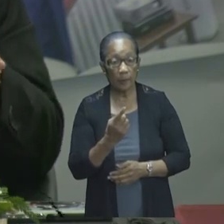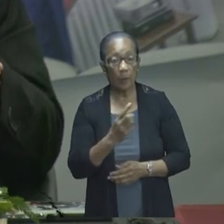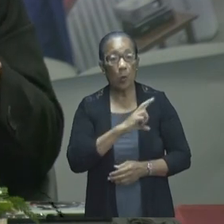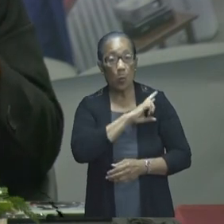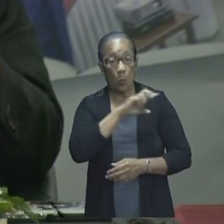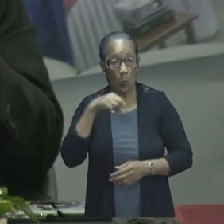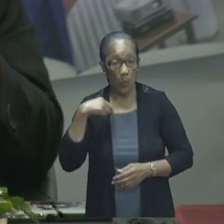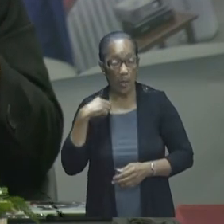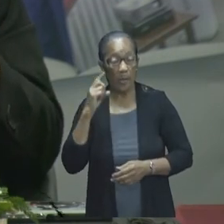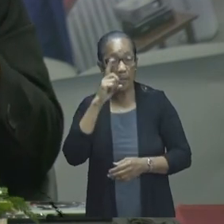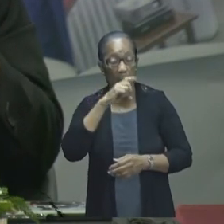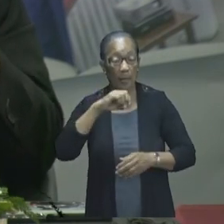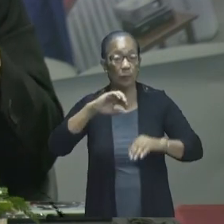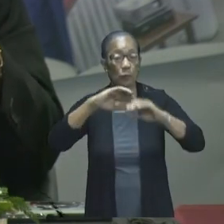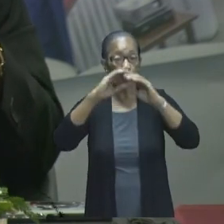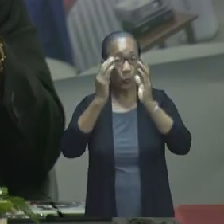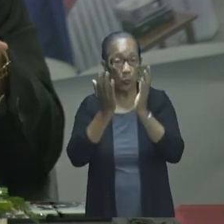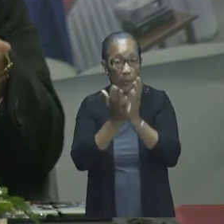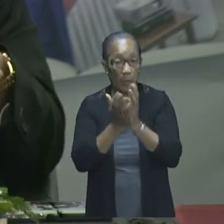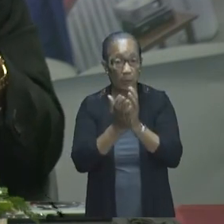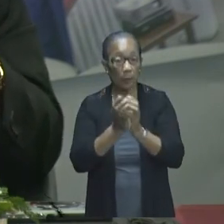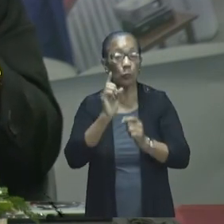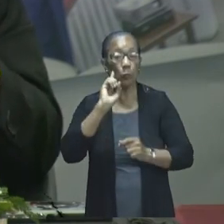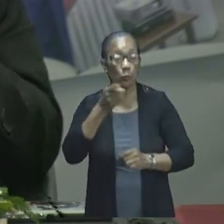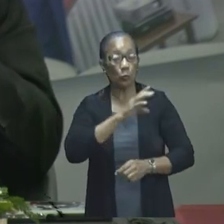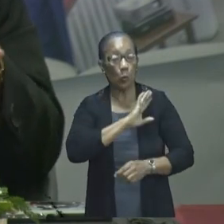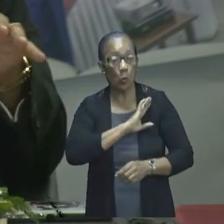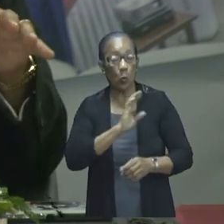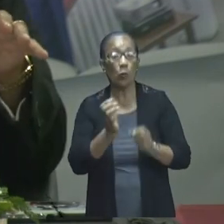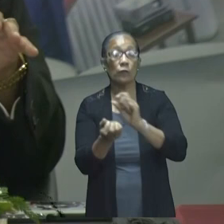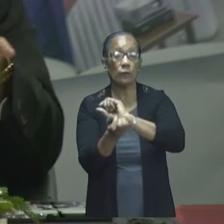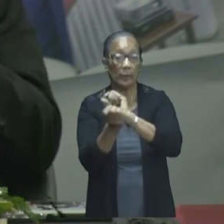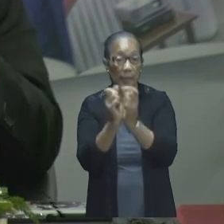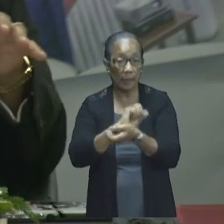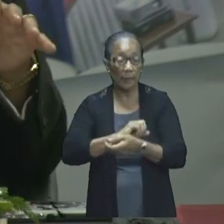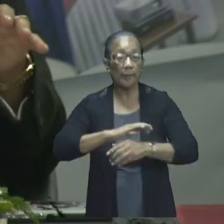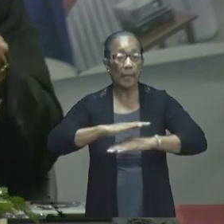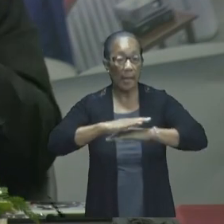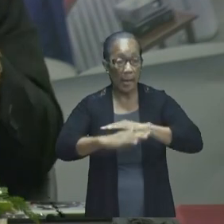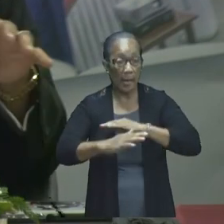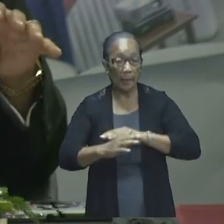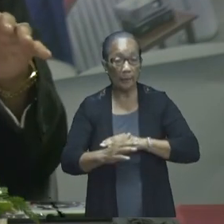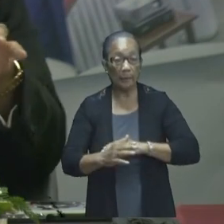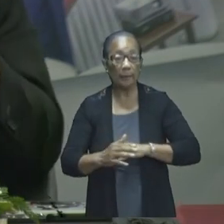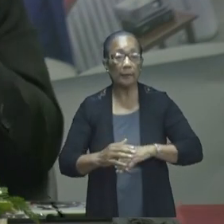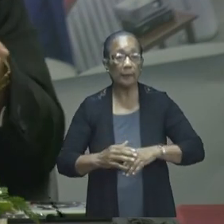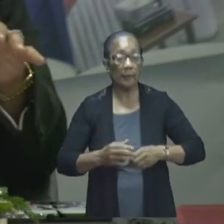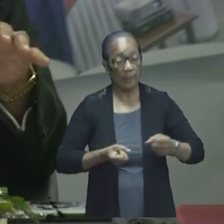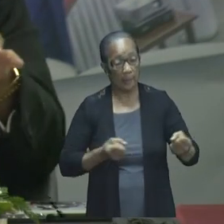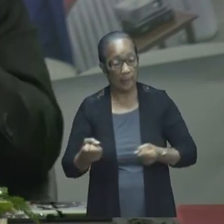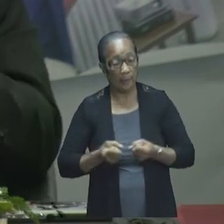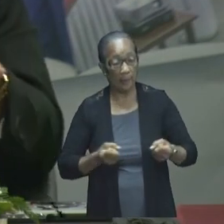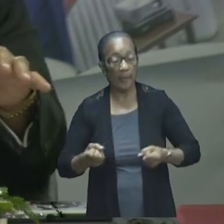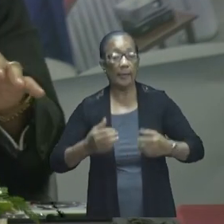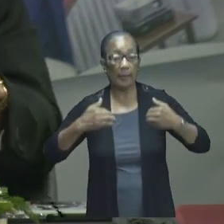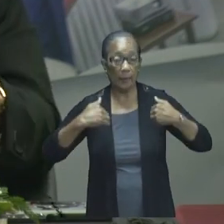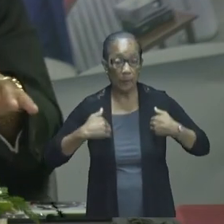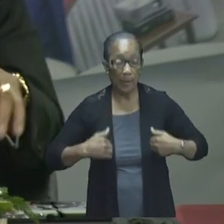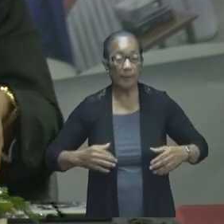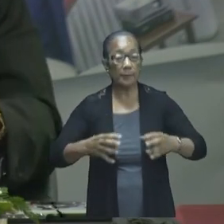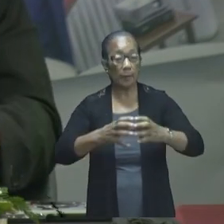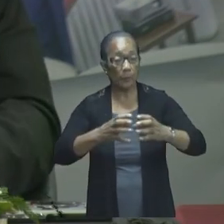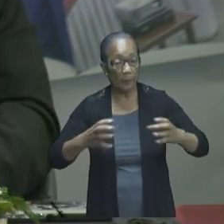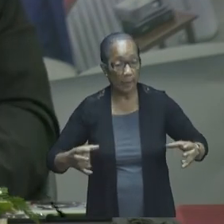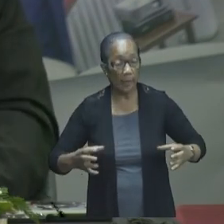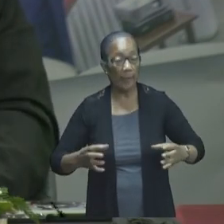wereld als moeten gaan veranderen als landen als leiders onze regeringen ook als mensen als bedrijven als brief